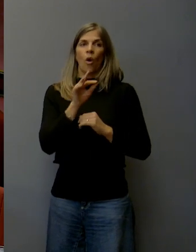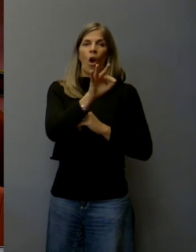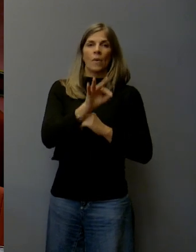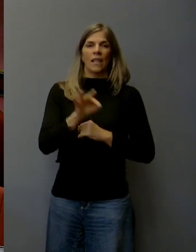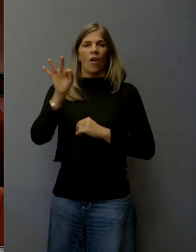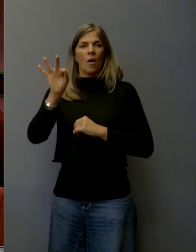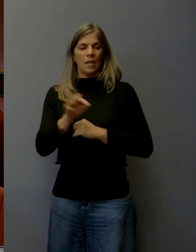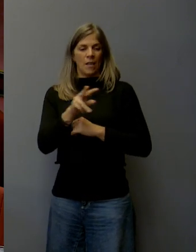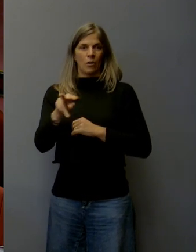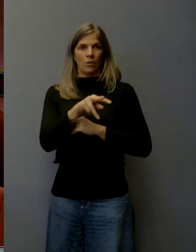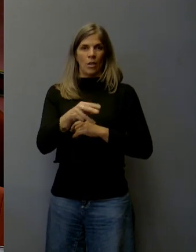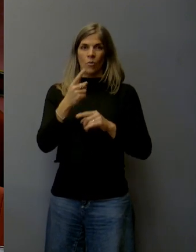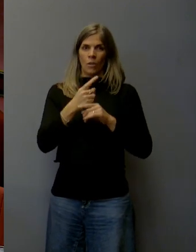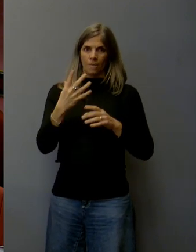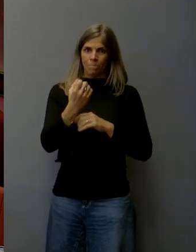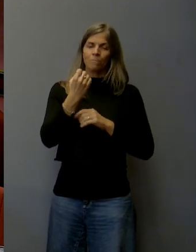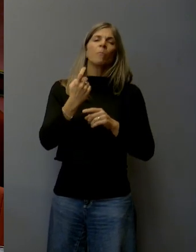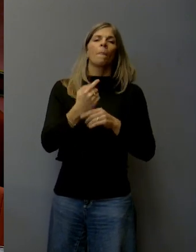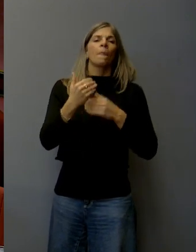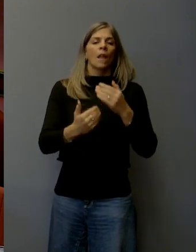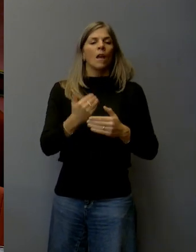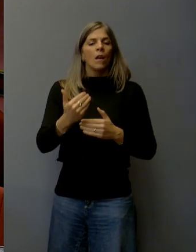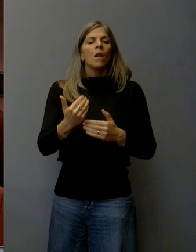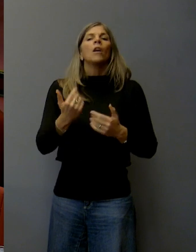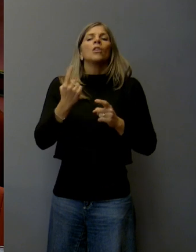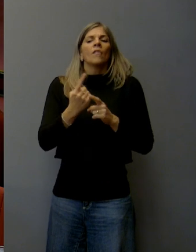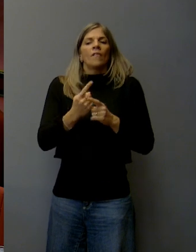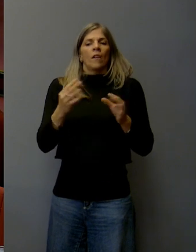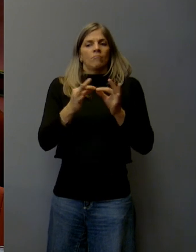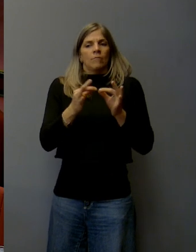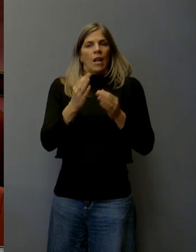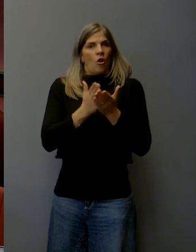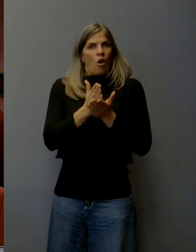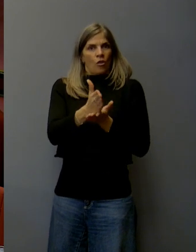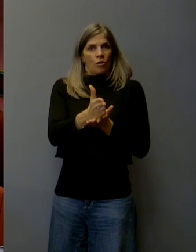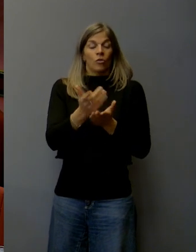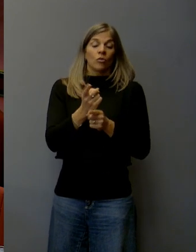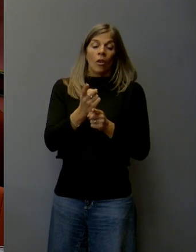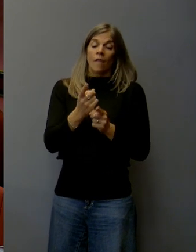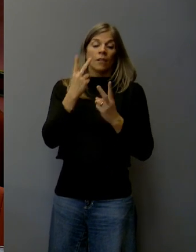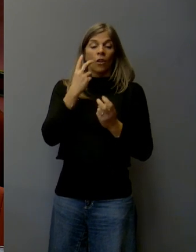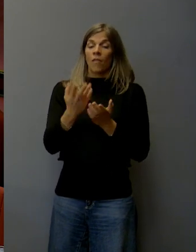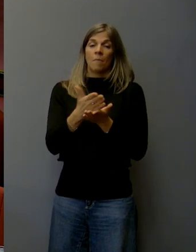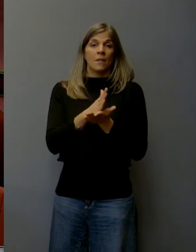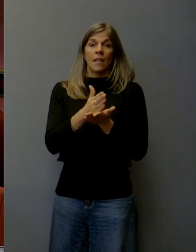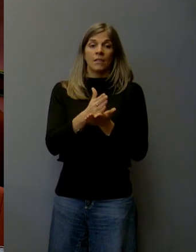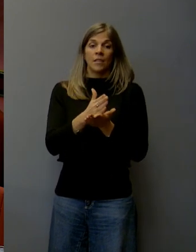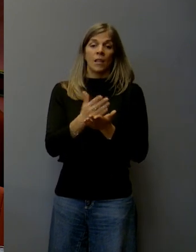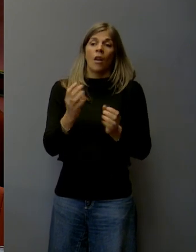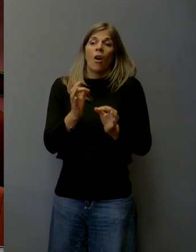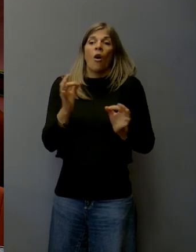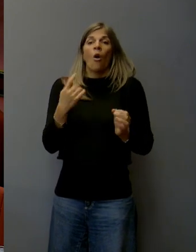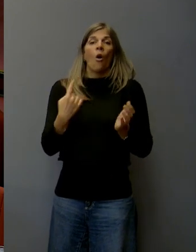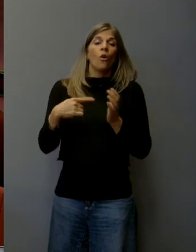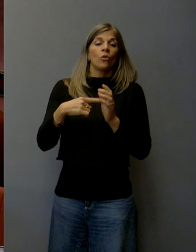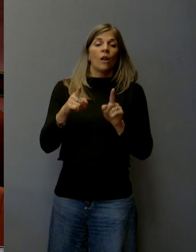si dà degli obiettivi ciascuno si è dato di obiettivi che evidentemente potevano stare insieme bisogna trovare un equilibrio se no torniamo al clima di ieri mattina e